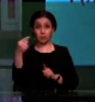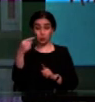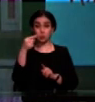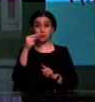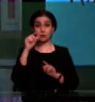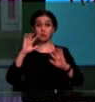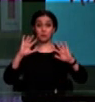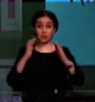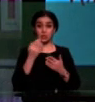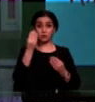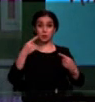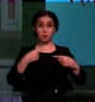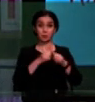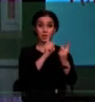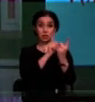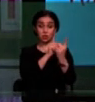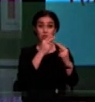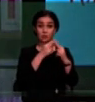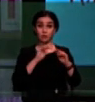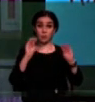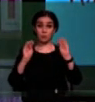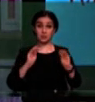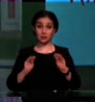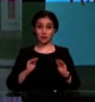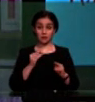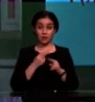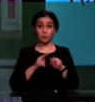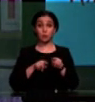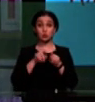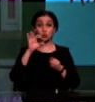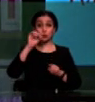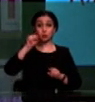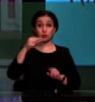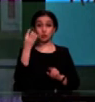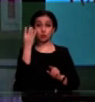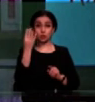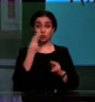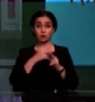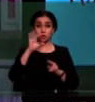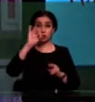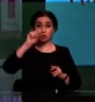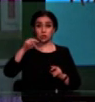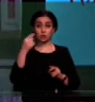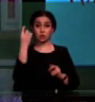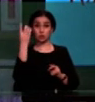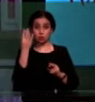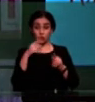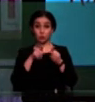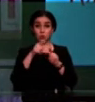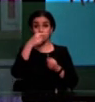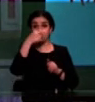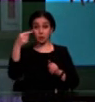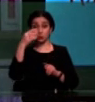вероятность их пересечения. Подставляем значение 0,4 плюс 0,4